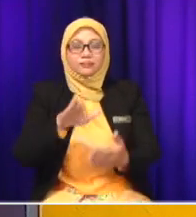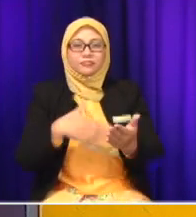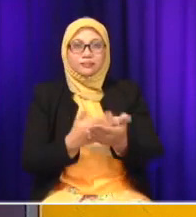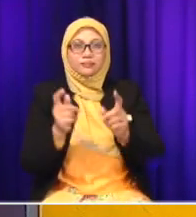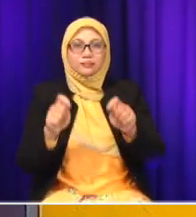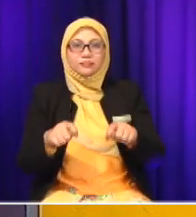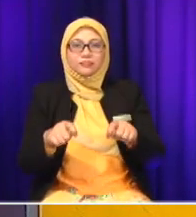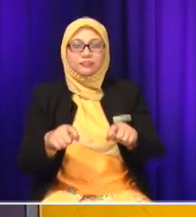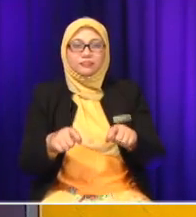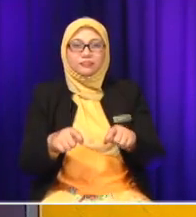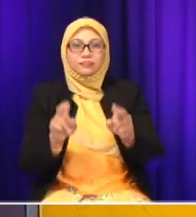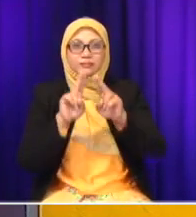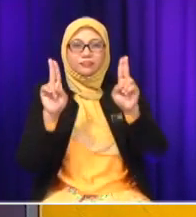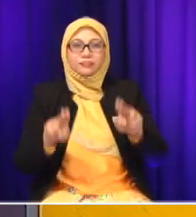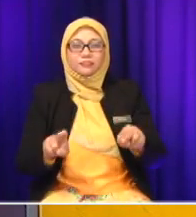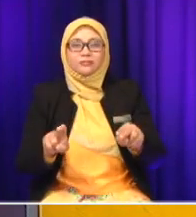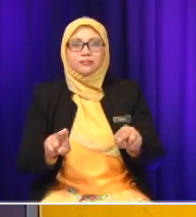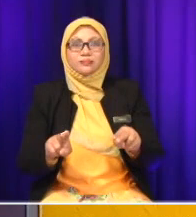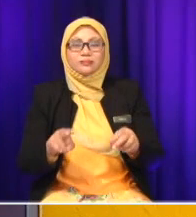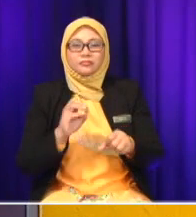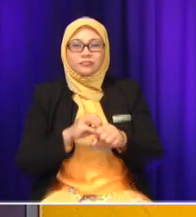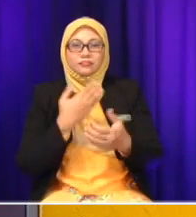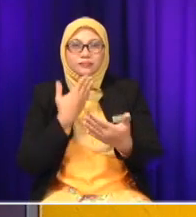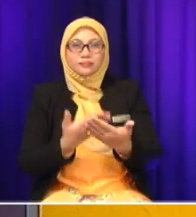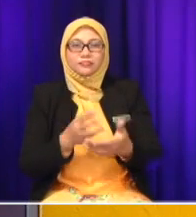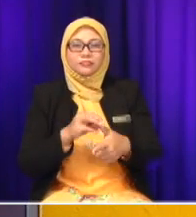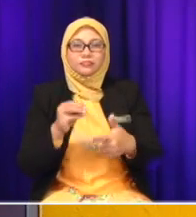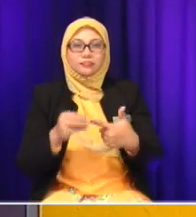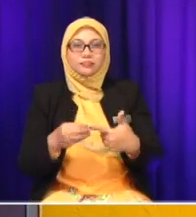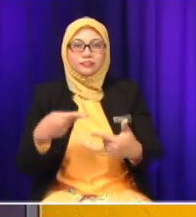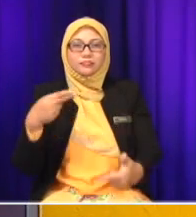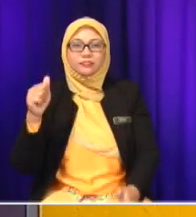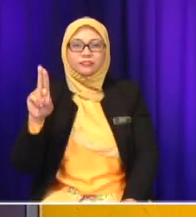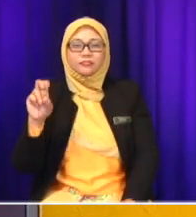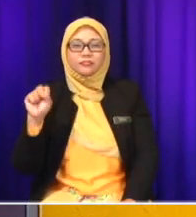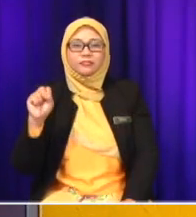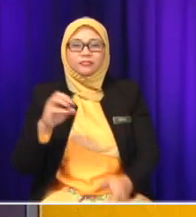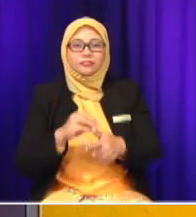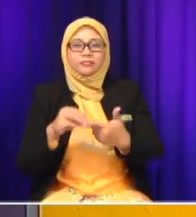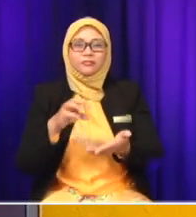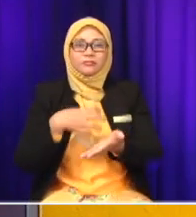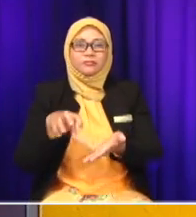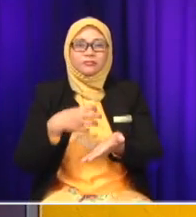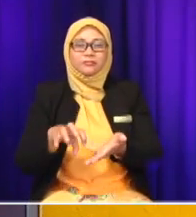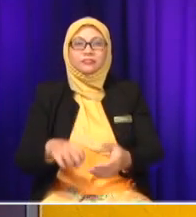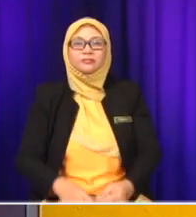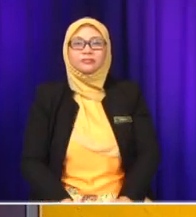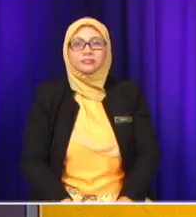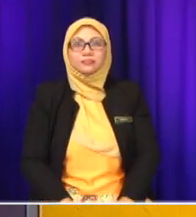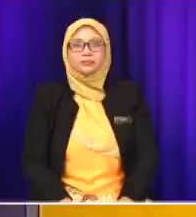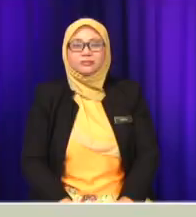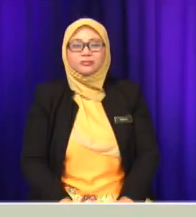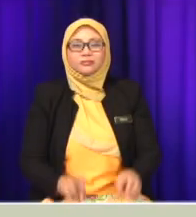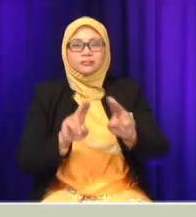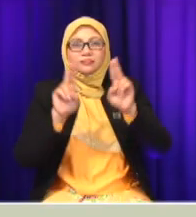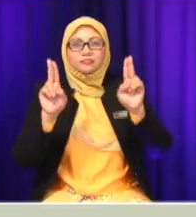keadaan baik ataupun telah mengalami kehausan yang kita anggap sebagai rosaklah baik yang pertama iaitu kita menguji kerataan kepala